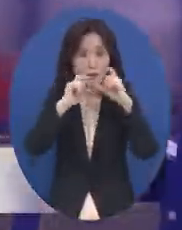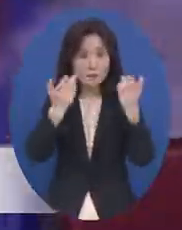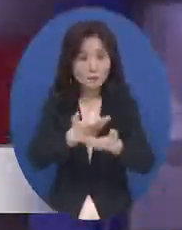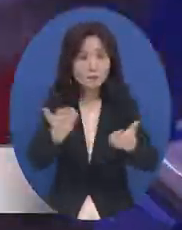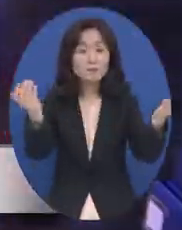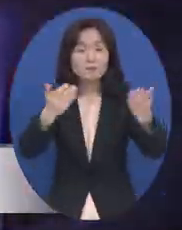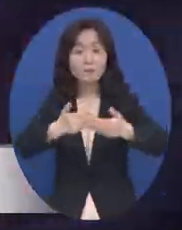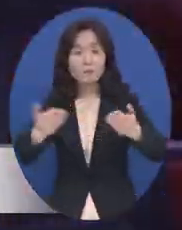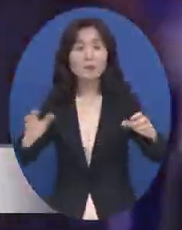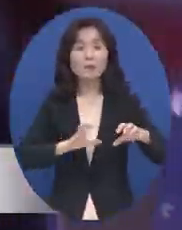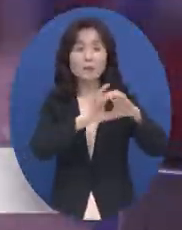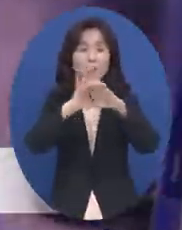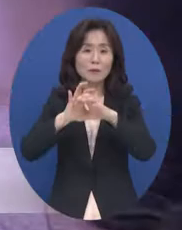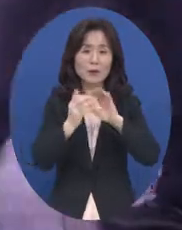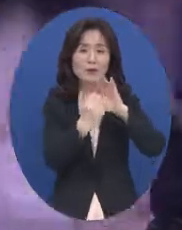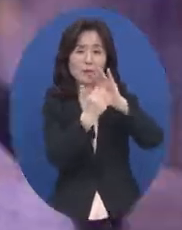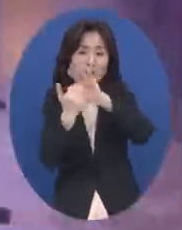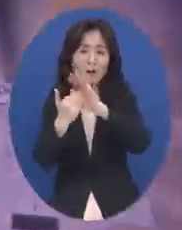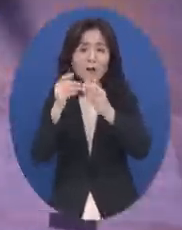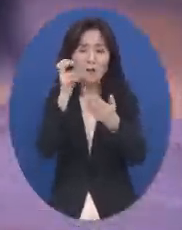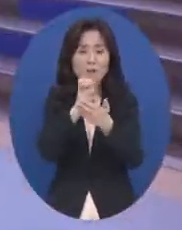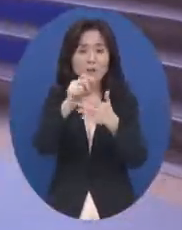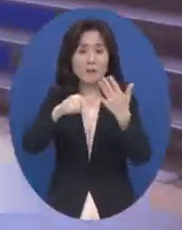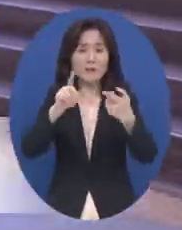나눠주며 코로나 방역수칙을 알립니다.